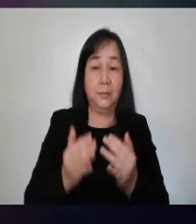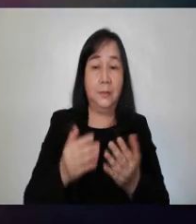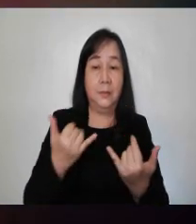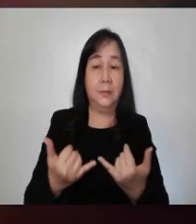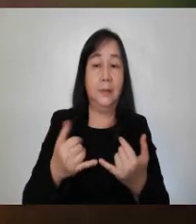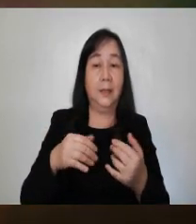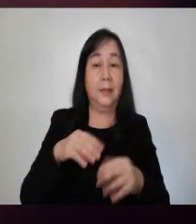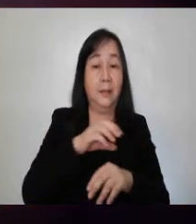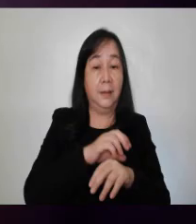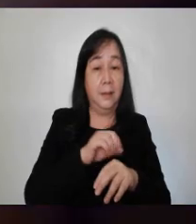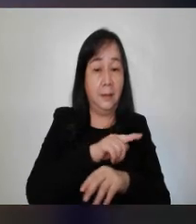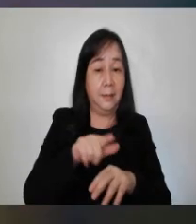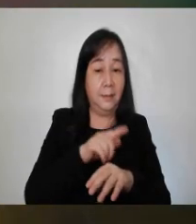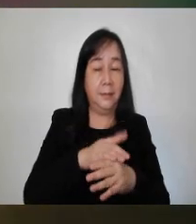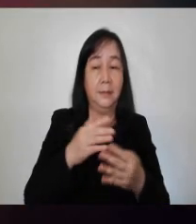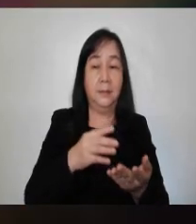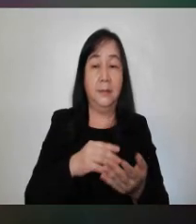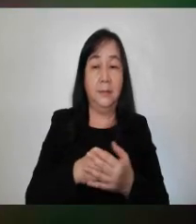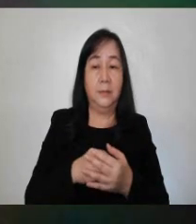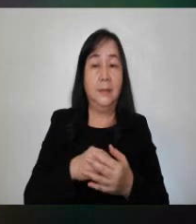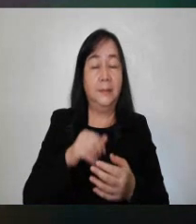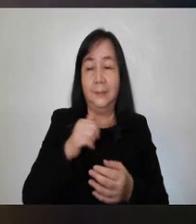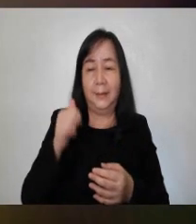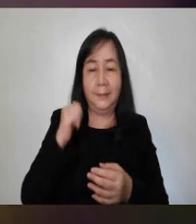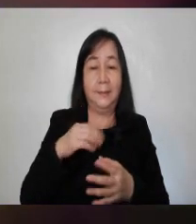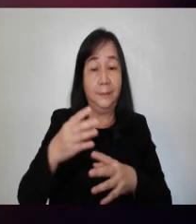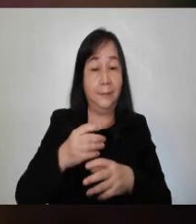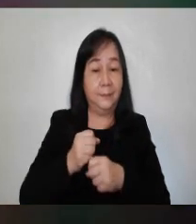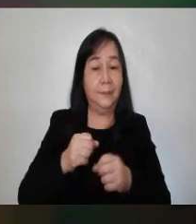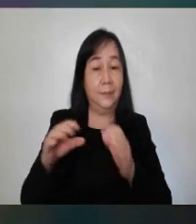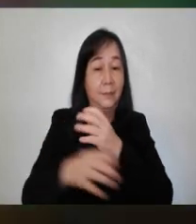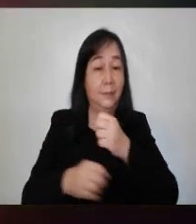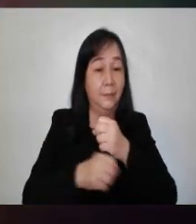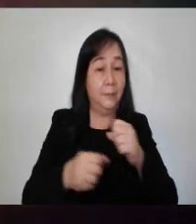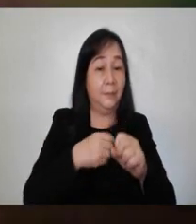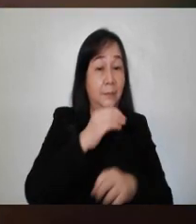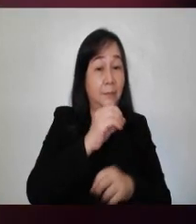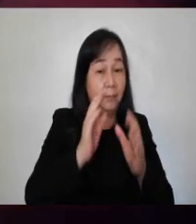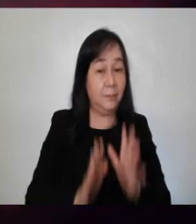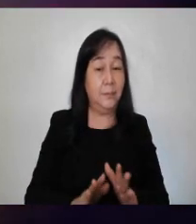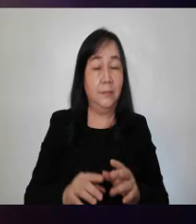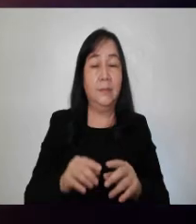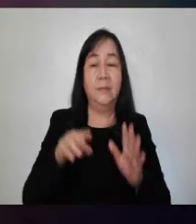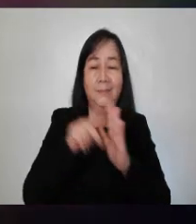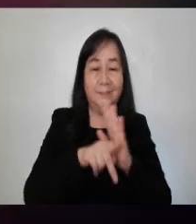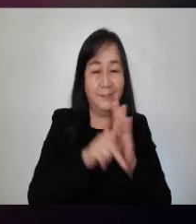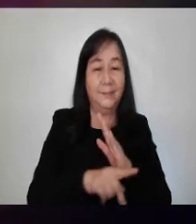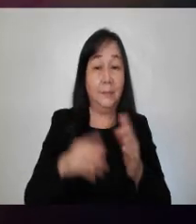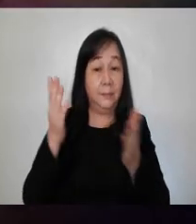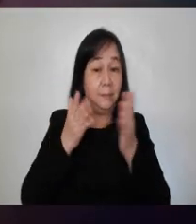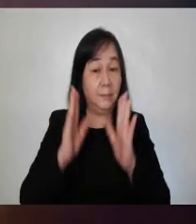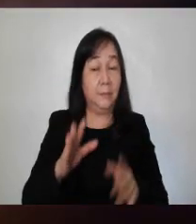na tumangging ibigay ang bahagi ng ani sa may-ari. Sa halip, inapi at pinatay nila ang mga lingkod na ipinadala sa